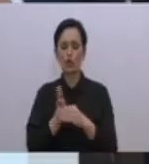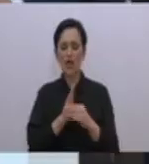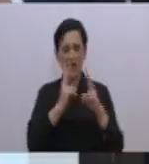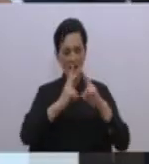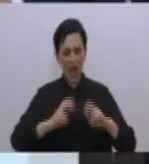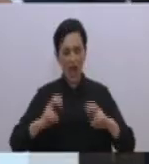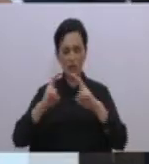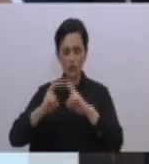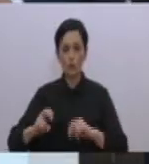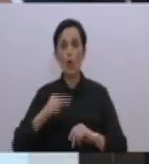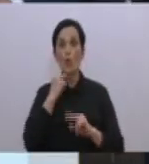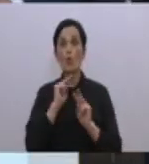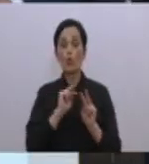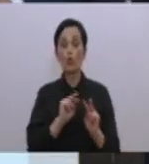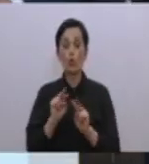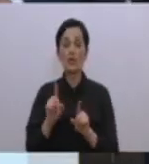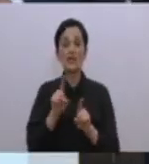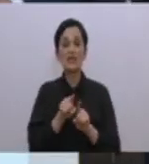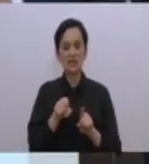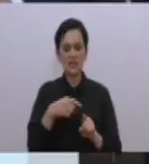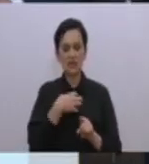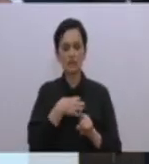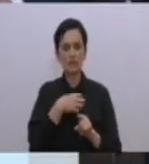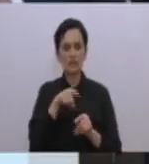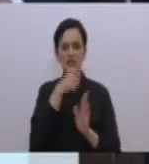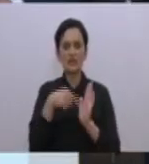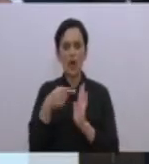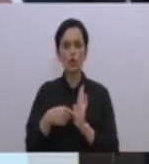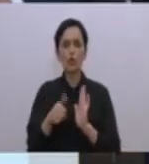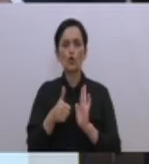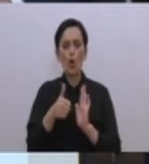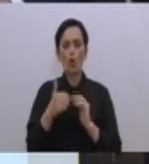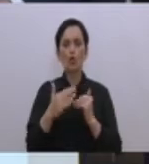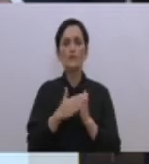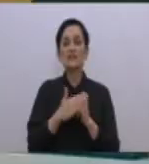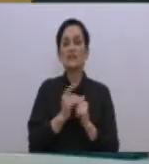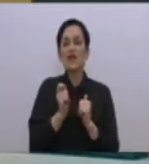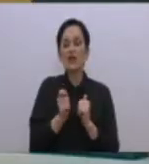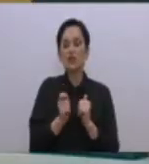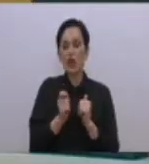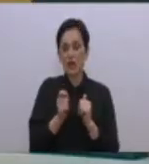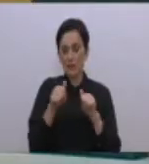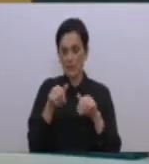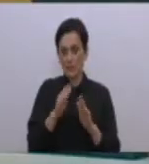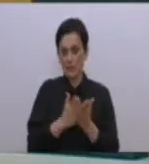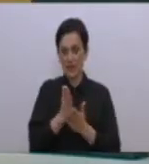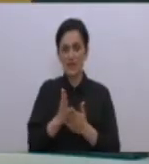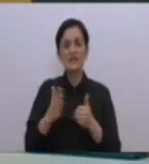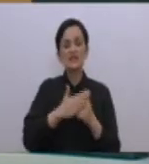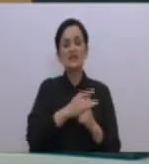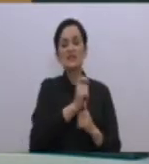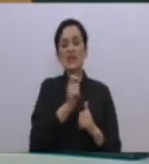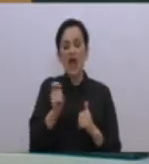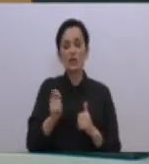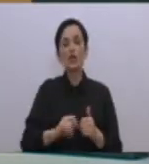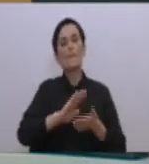და ყურადღება გამახვილდება ისეთ კონცეპტუალურ საკითხებზე, როგორებიც არის სასჯელის დანიშნვის პრინციპები, სასჯელის სახეები,